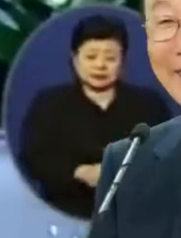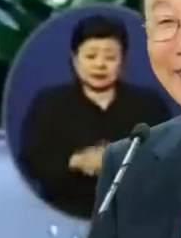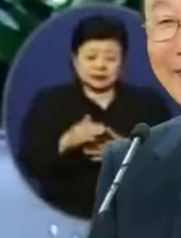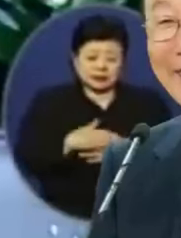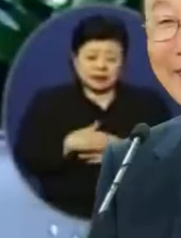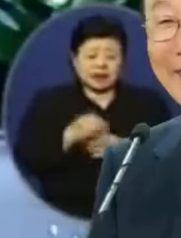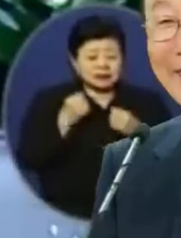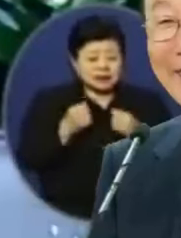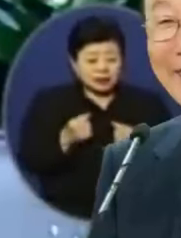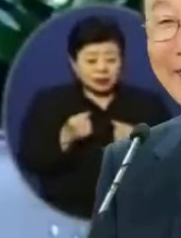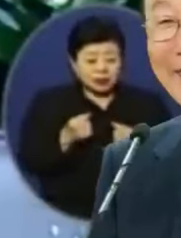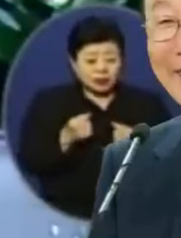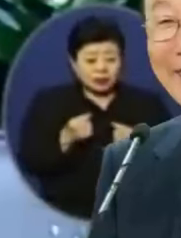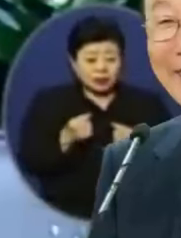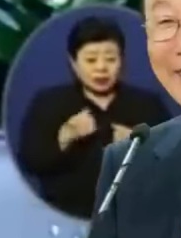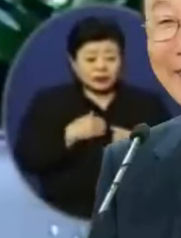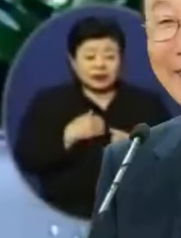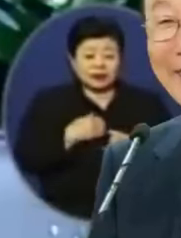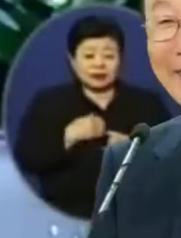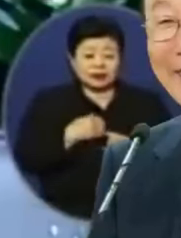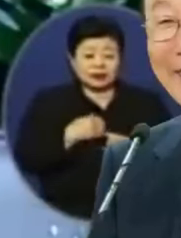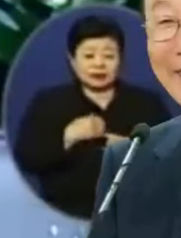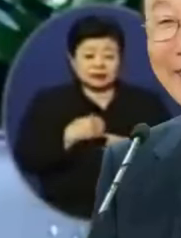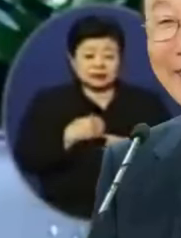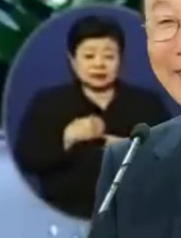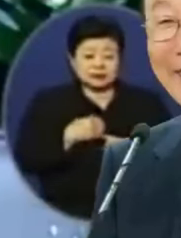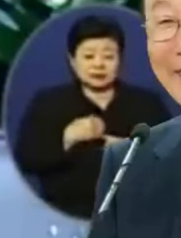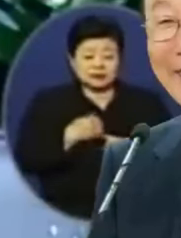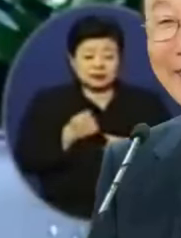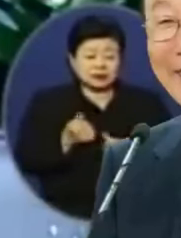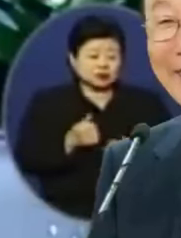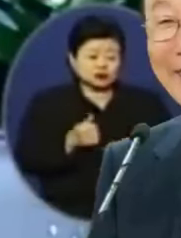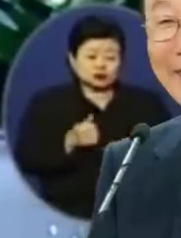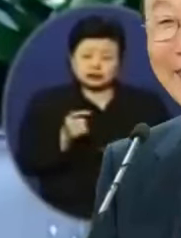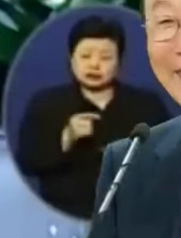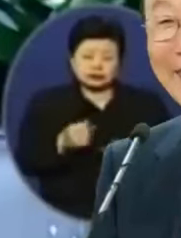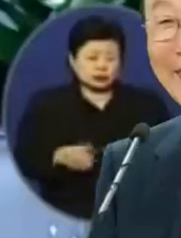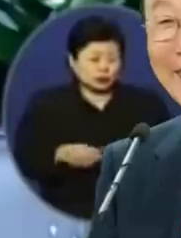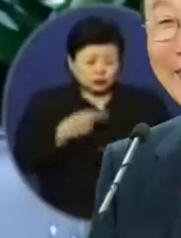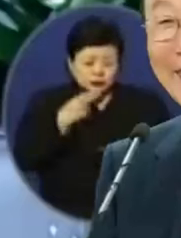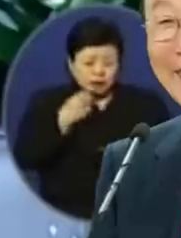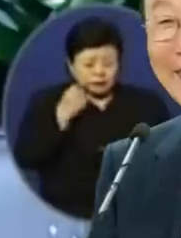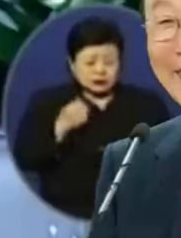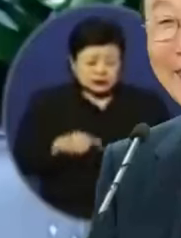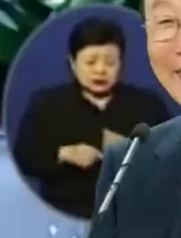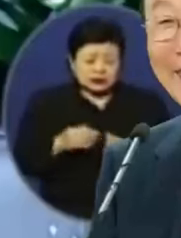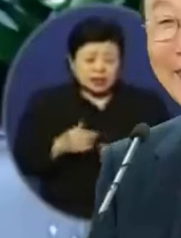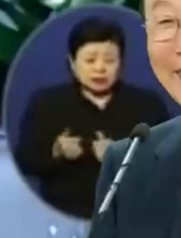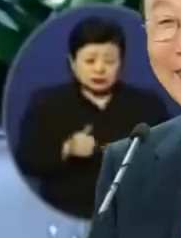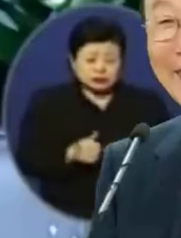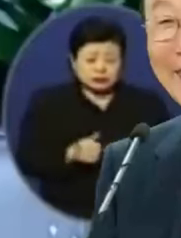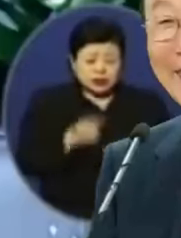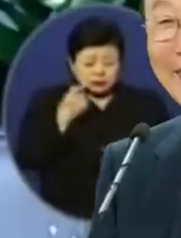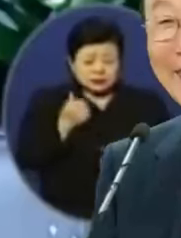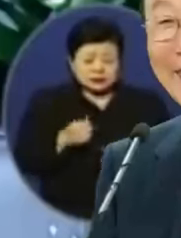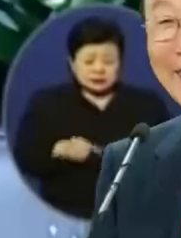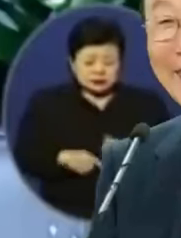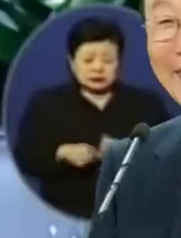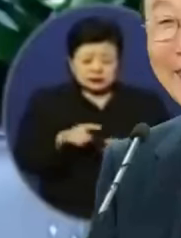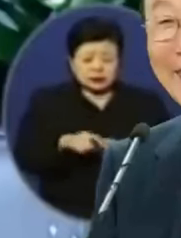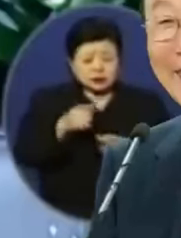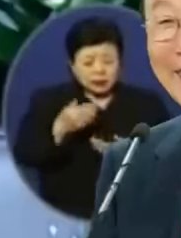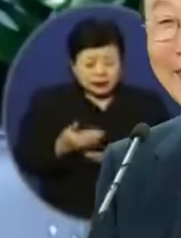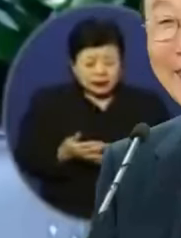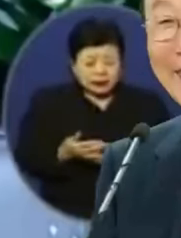내가 살고 인생들이 다 죽으면 무슨 소용이 있겠습니까? 아버지의 뜻이 내가 죽는 것이 됐으면 아버지 뜻을 내가 받들겠습니다만